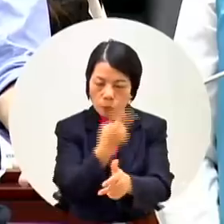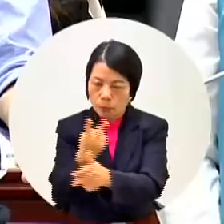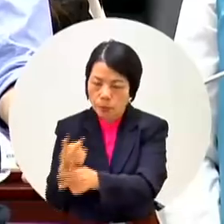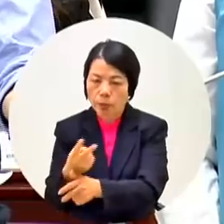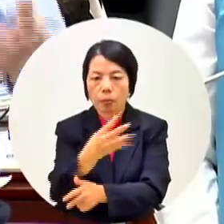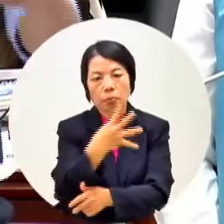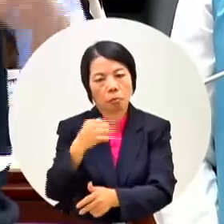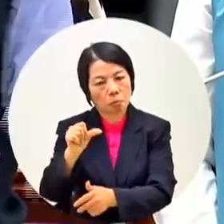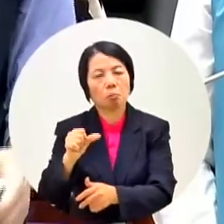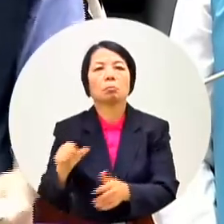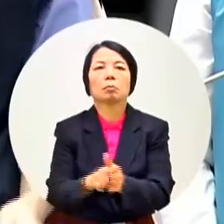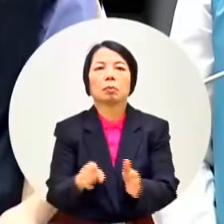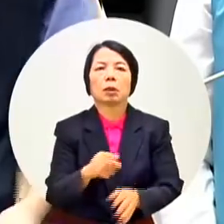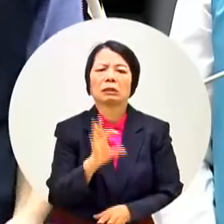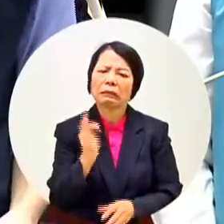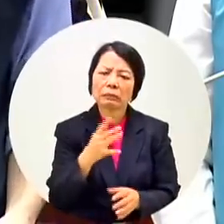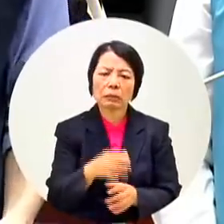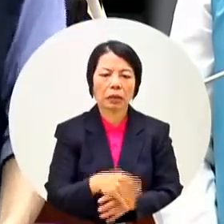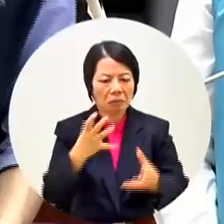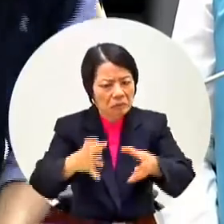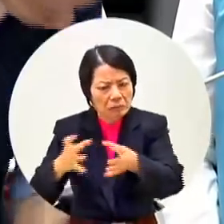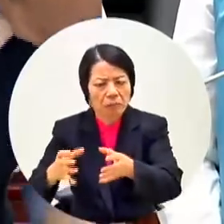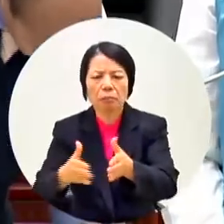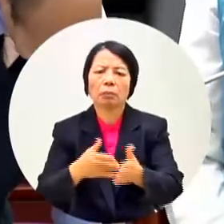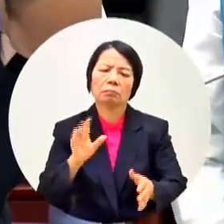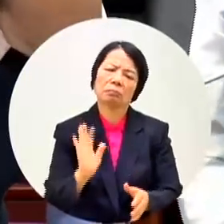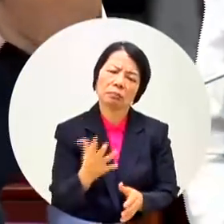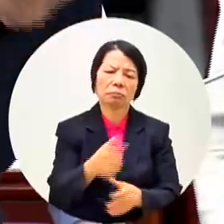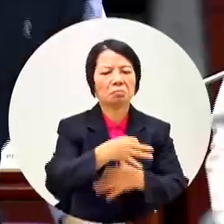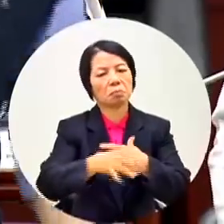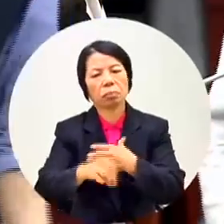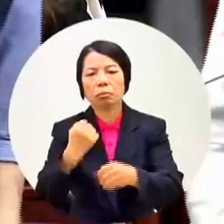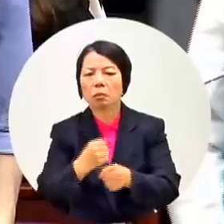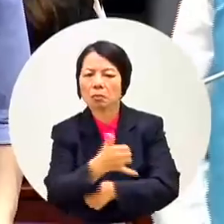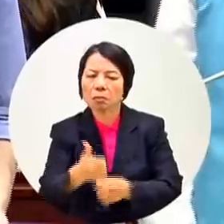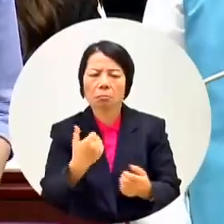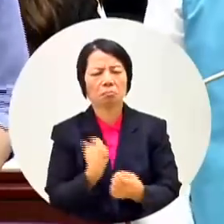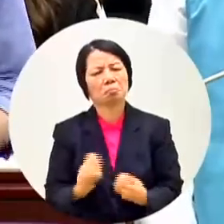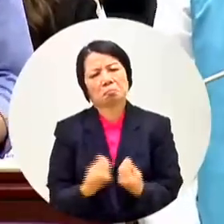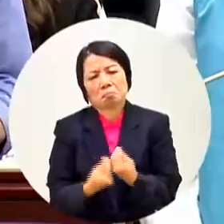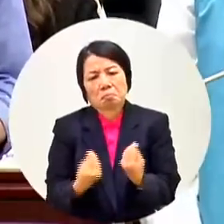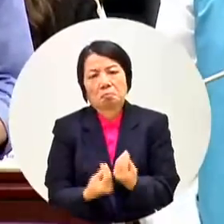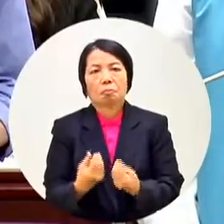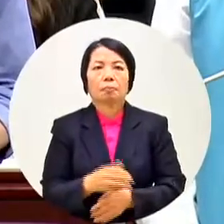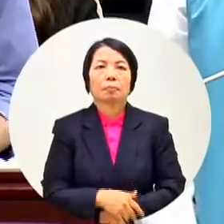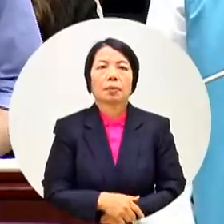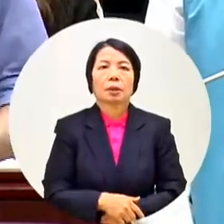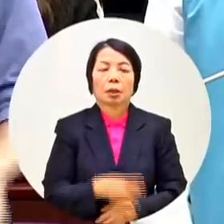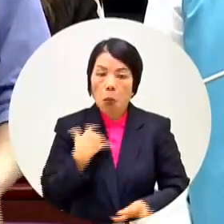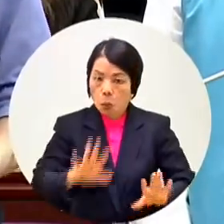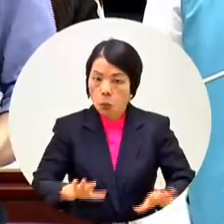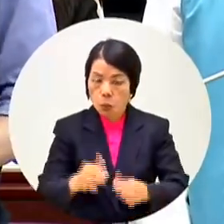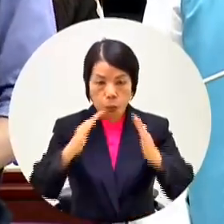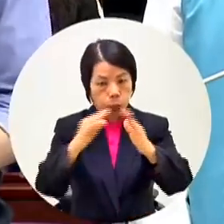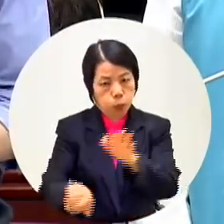不到劳动力，所以我现在觉得我们这个非常着急，想法是一样的。另外关于违章建筑，目前这是老问题，我想